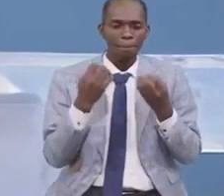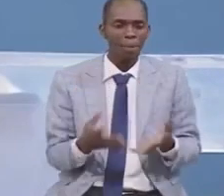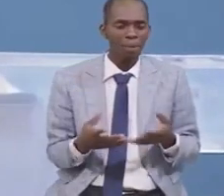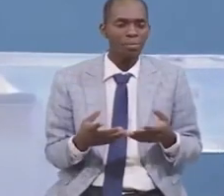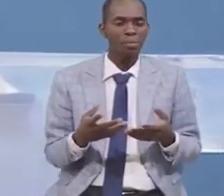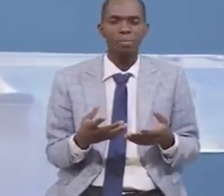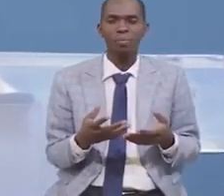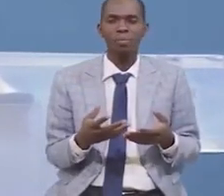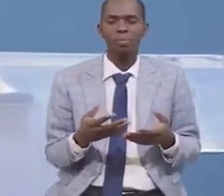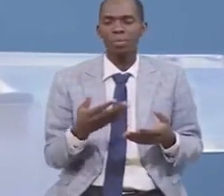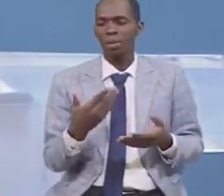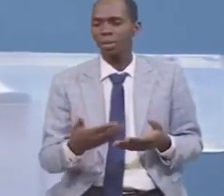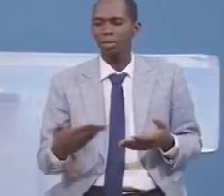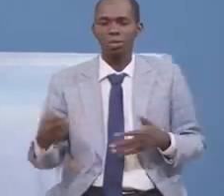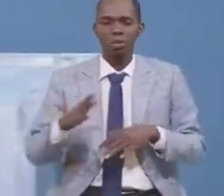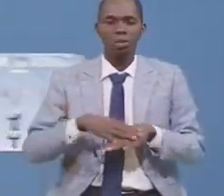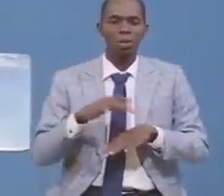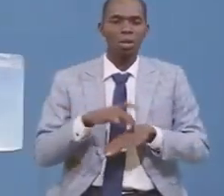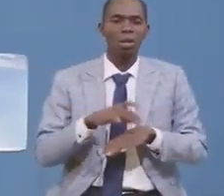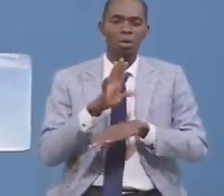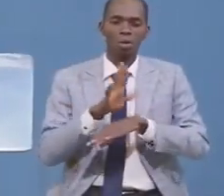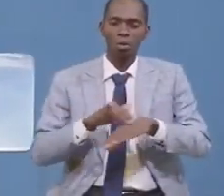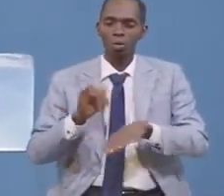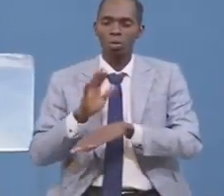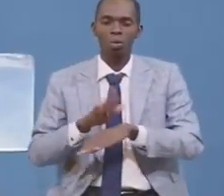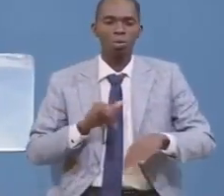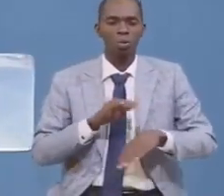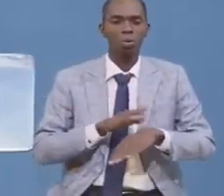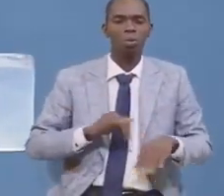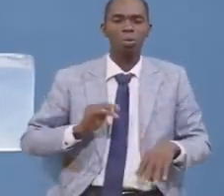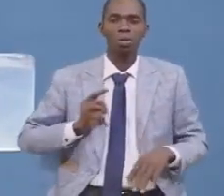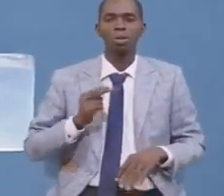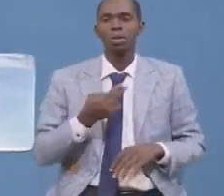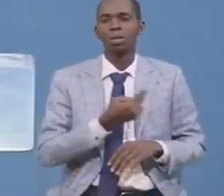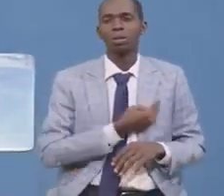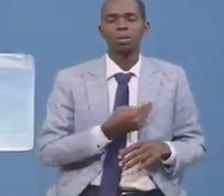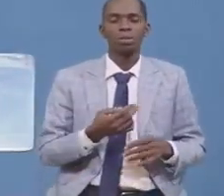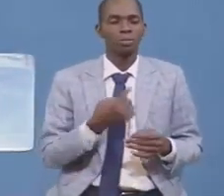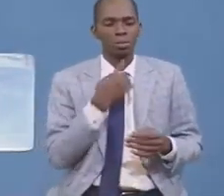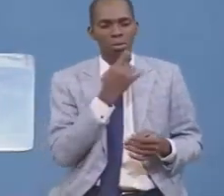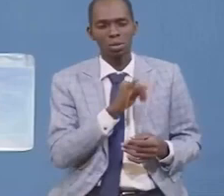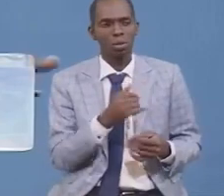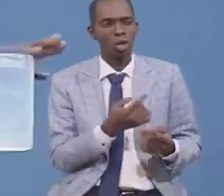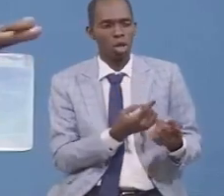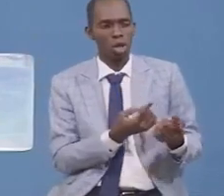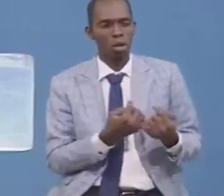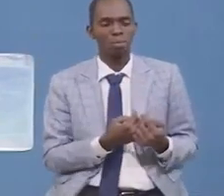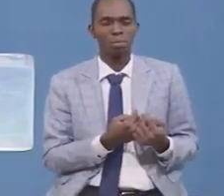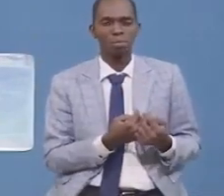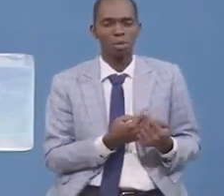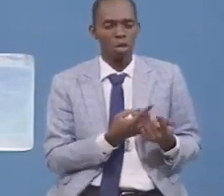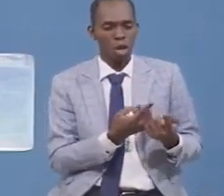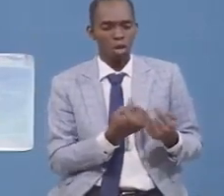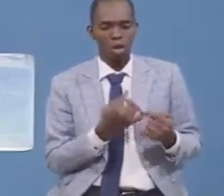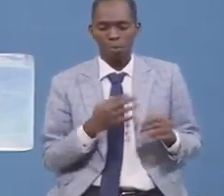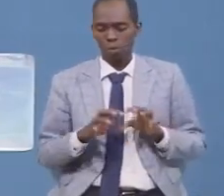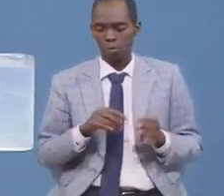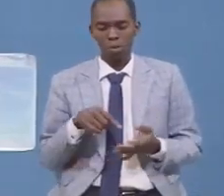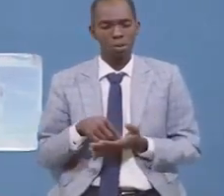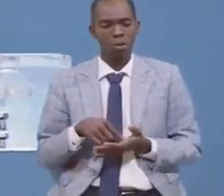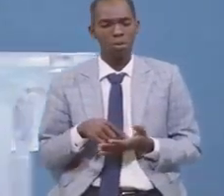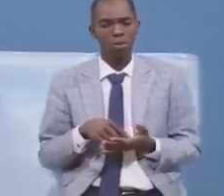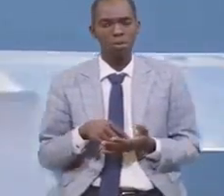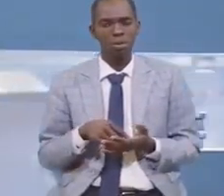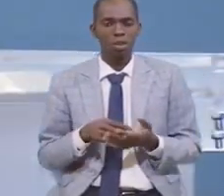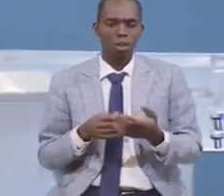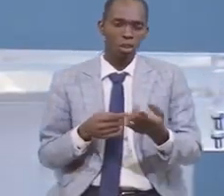earth calling us. భూమి మీద అనేక స్వరాలు మనల్ని పిలుస్తూ ఉంటాయి. Come. రండి అని పిలుస్తాయి. Come and do this. రండి ఇది చేయండి